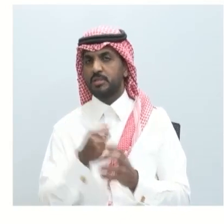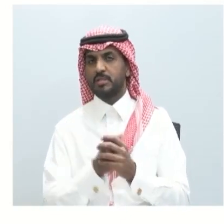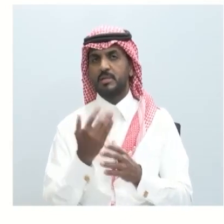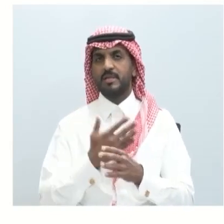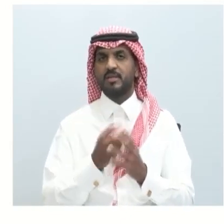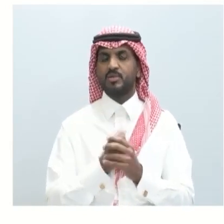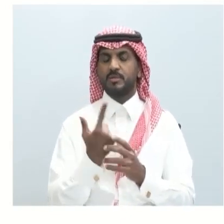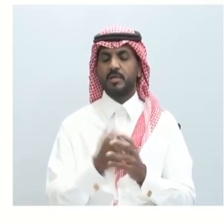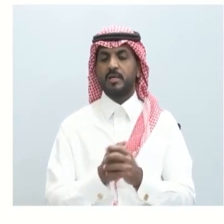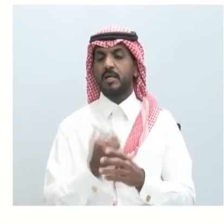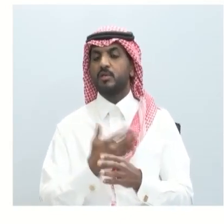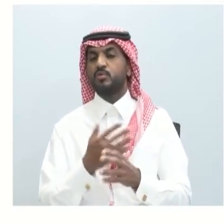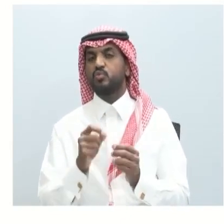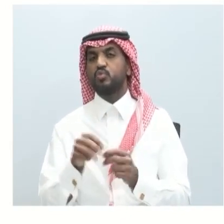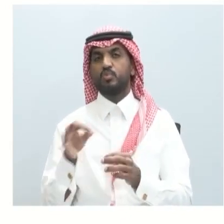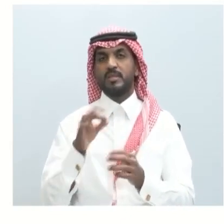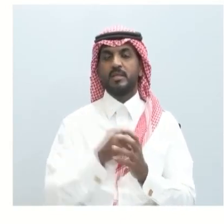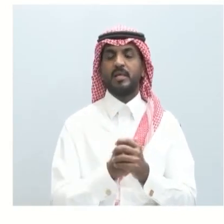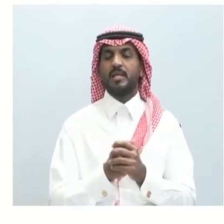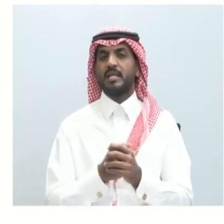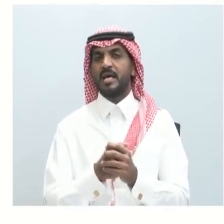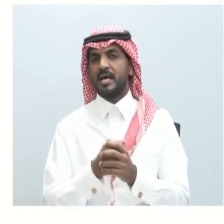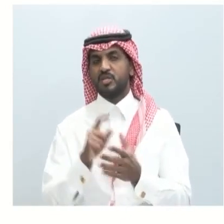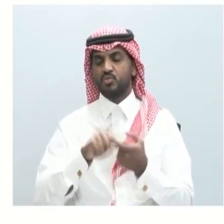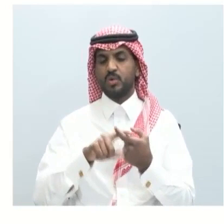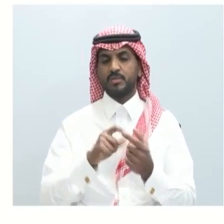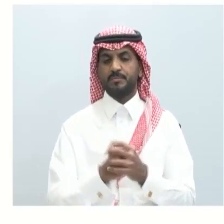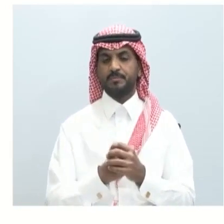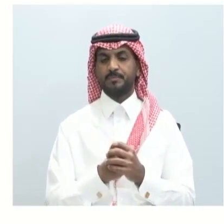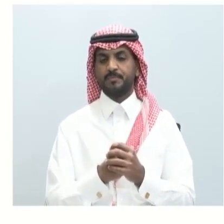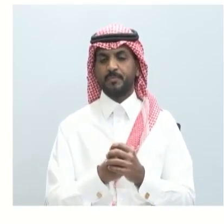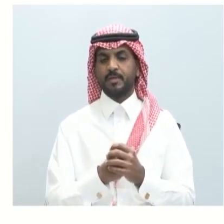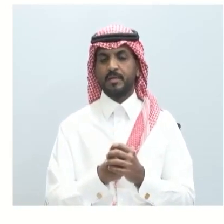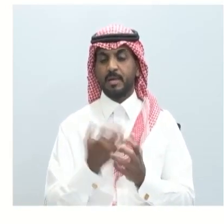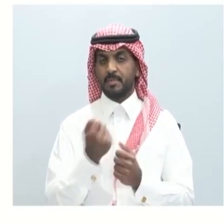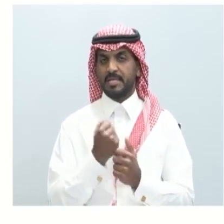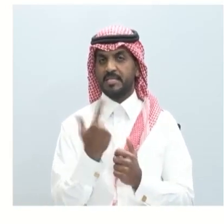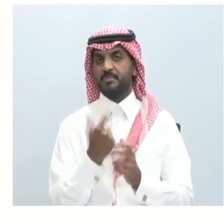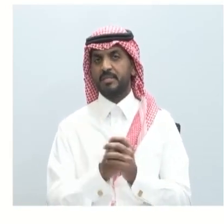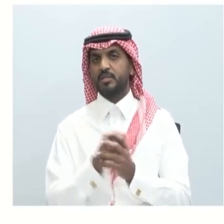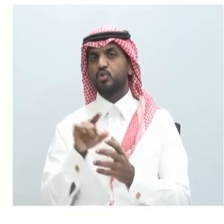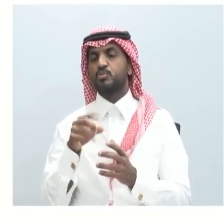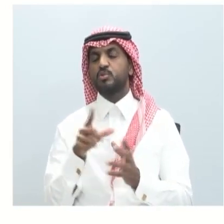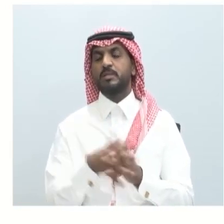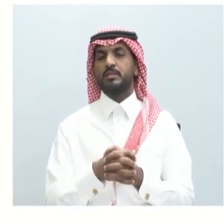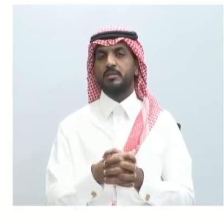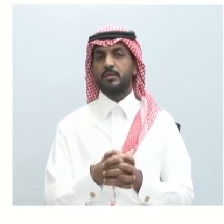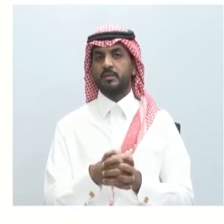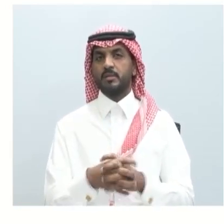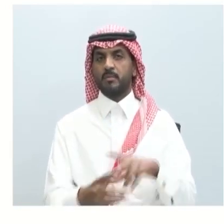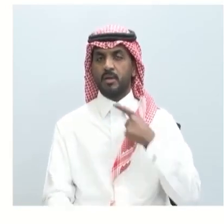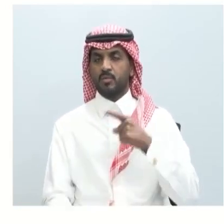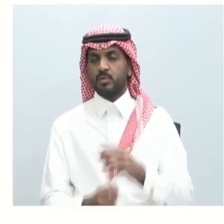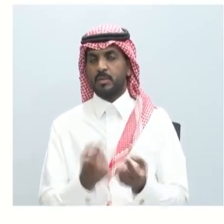ذكرنا سبعه لان سبعه تمثل الازواج الكروموسوميه نبات البازيلا يملك سبع كروموسومات اذا عندما نذكر